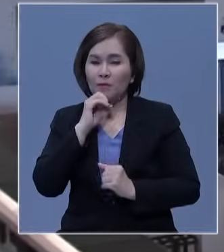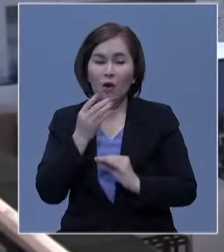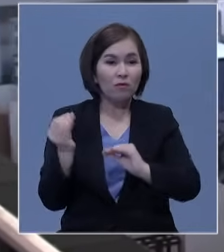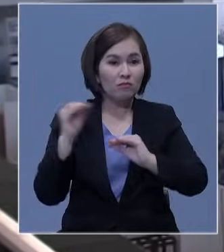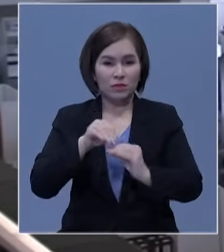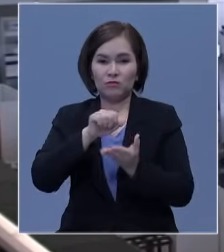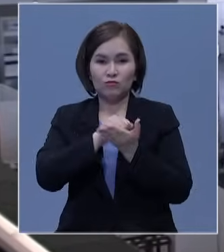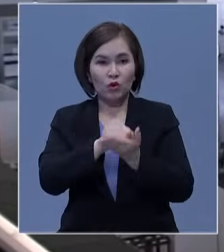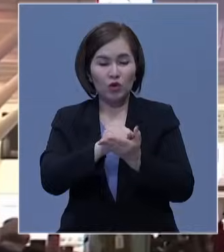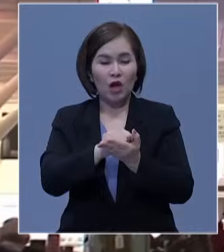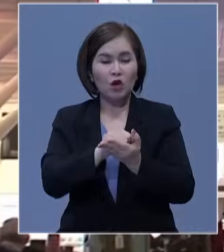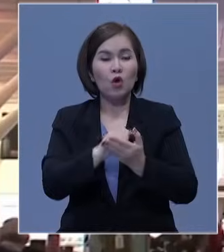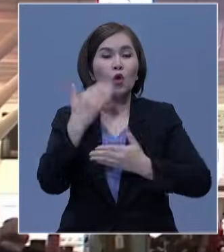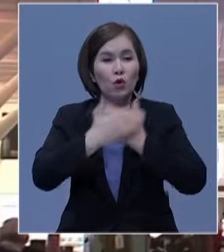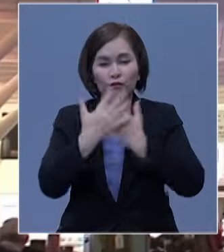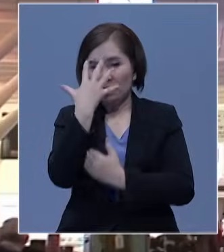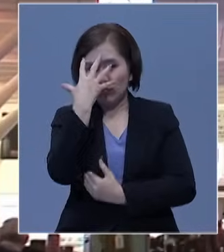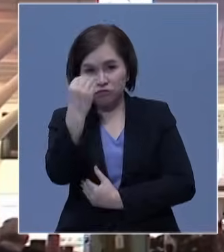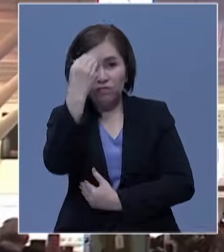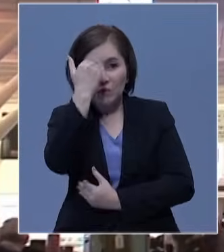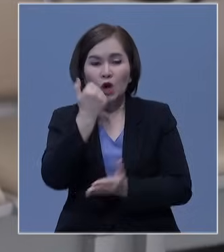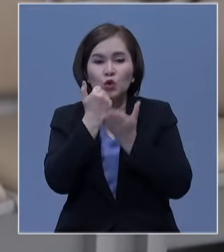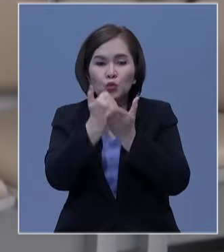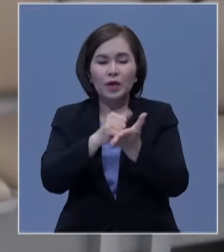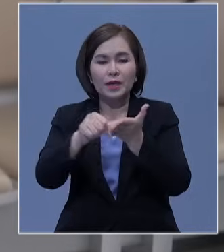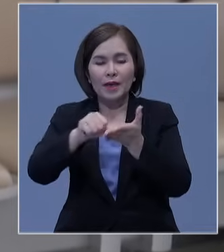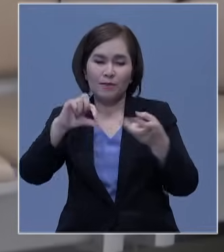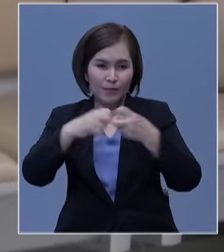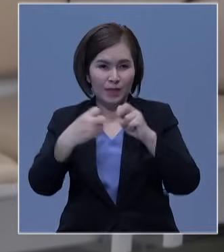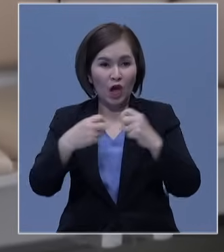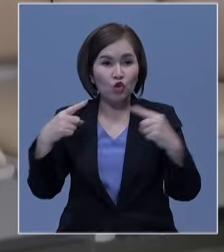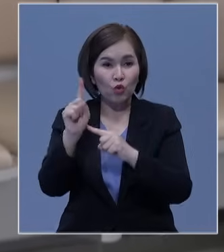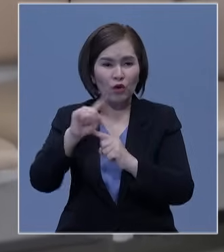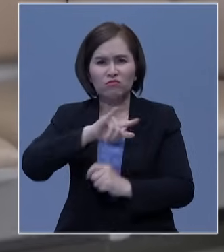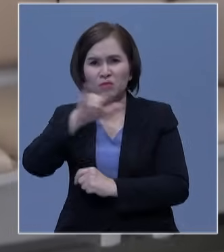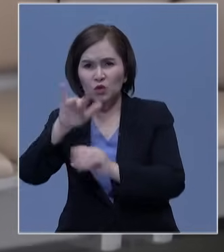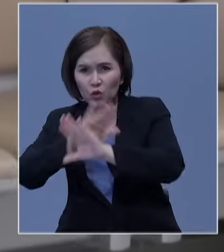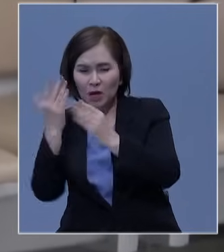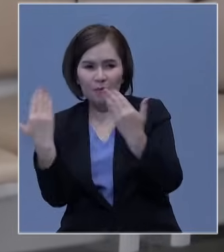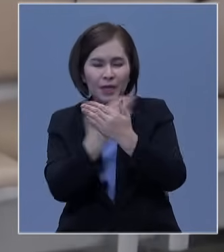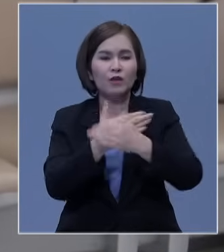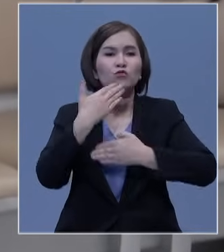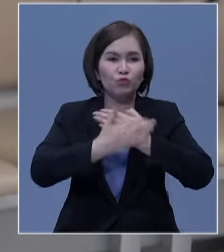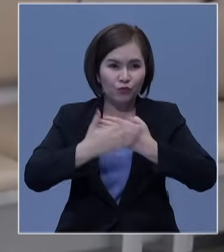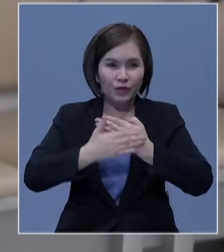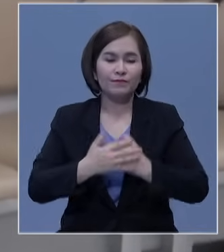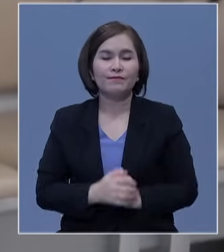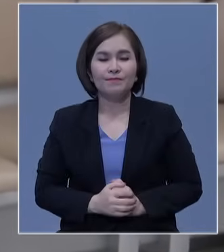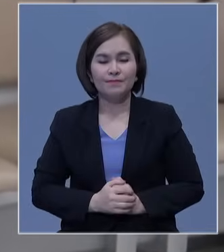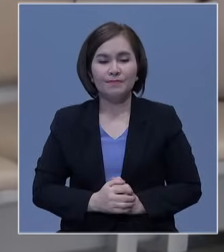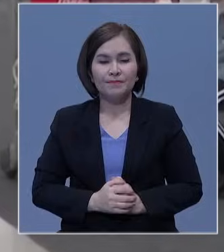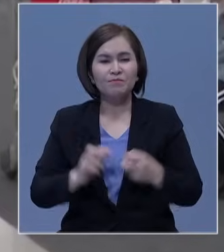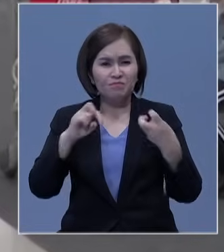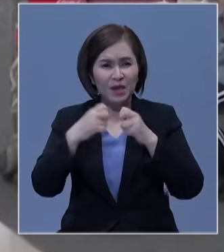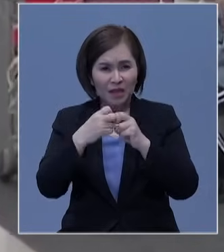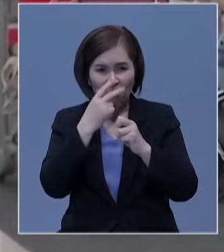บริการรถไฟความเร็วสูงในวันนี้เพื่อช่วยบรรเทาปัญหาเที่ยวบินในประเทศที่ถูกยกเลิกนะครับ ค่ะทีนี้หลังจากเกิดอุบัติเหตุใหญ่แบบนี้แน่นอนต้องมี